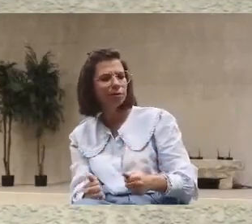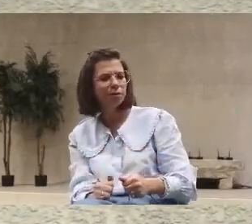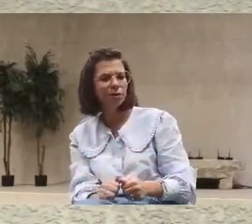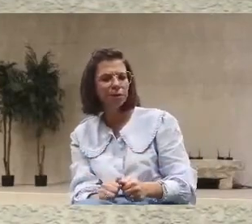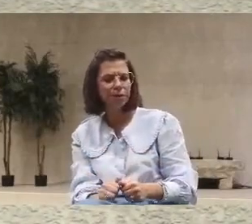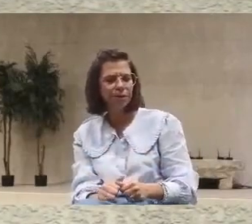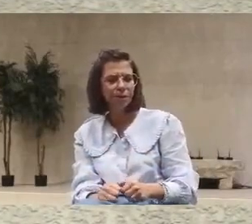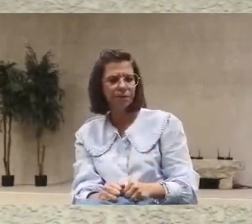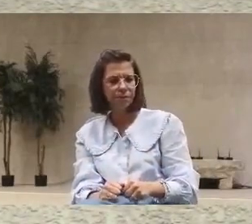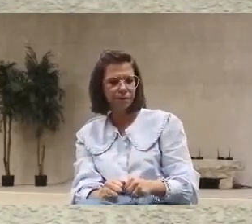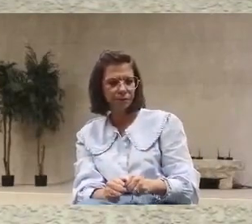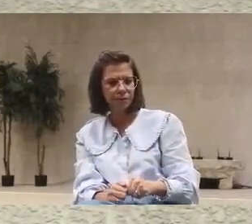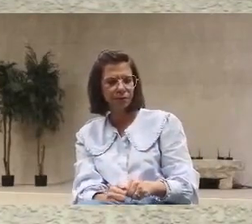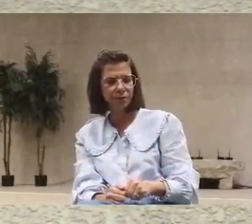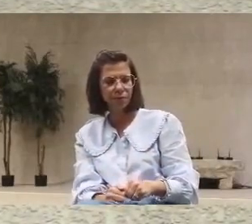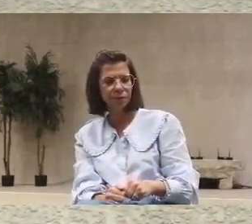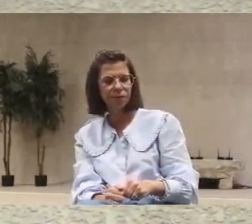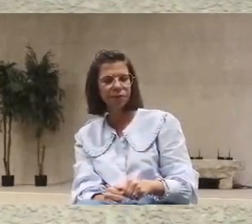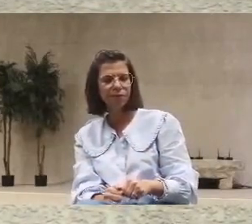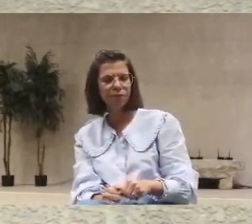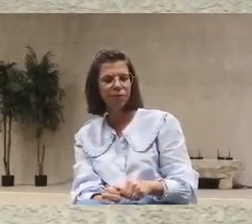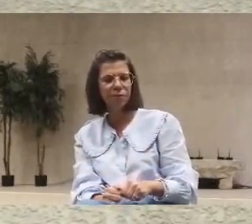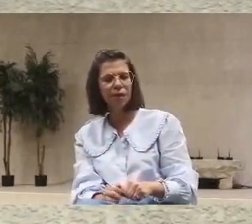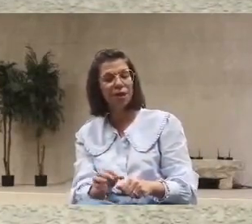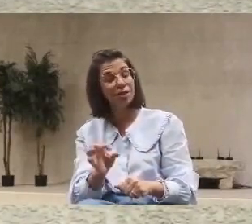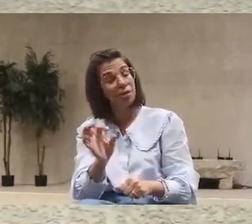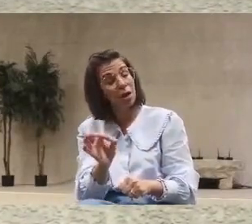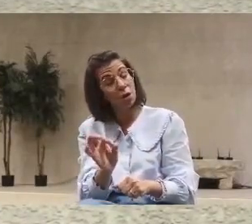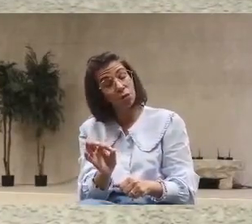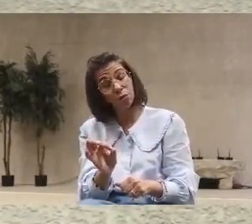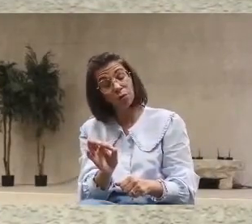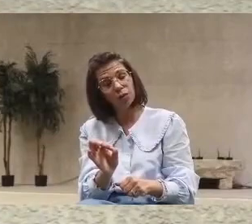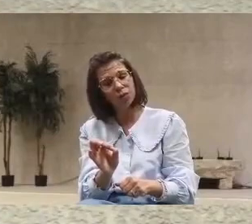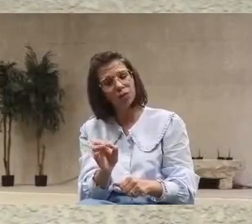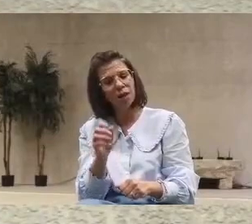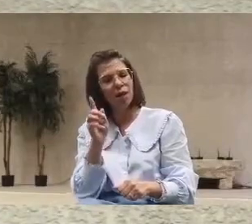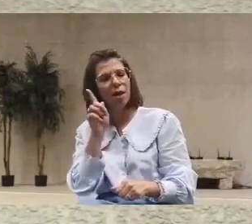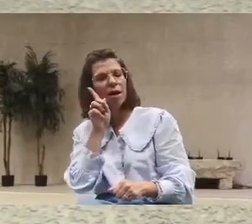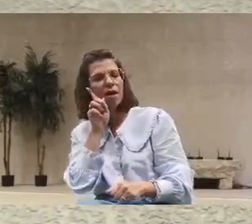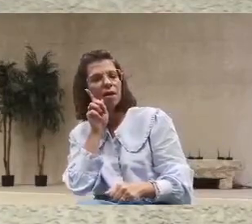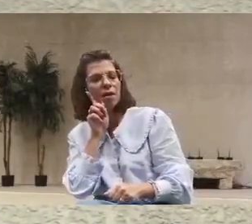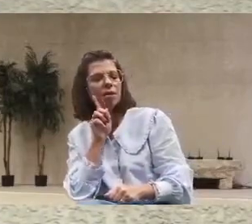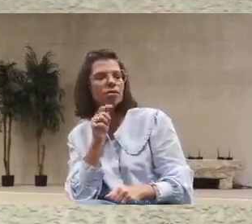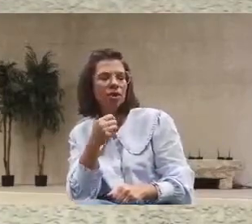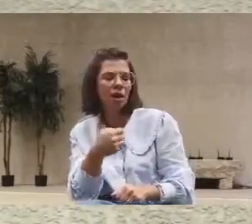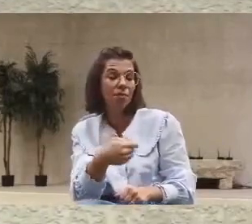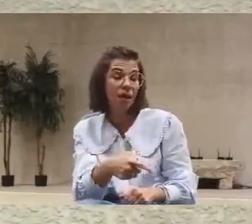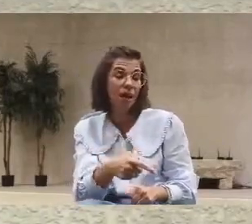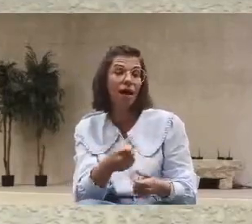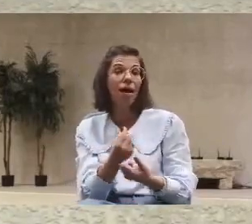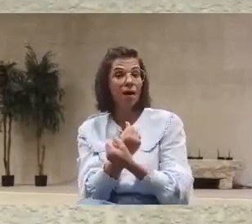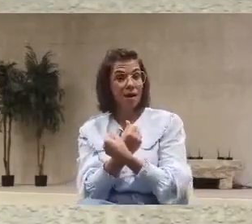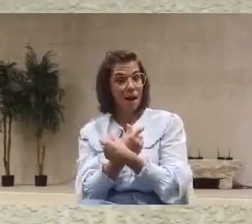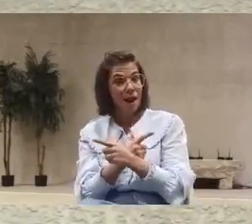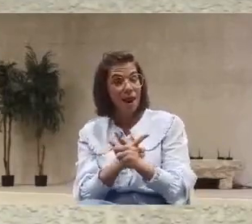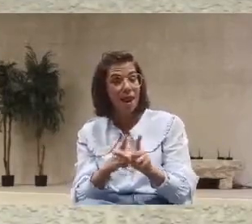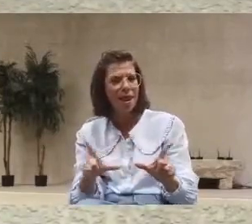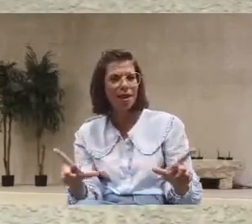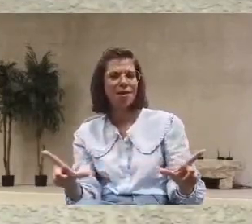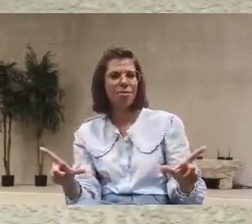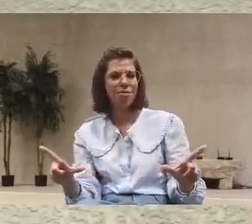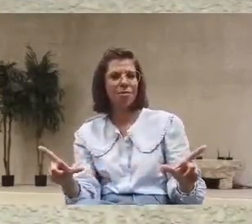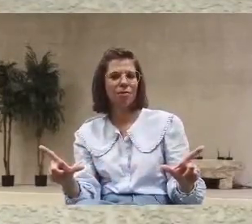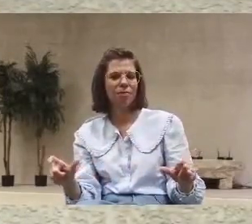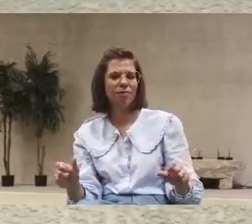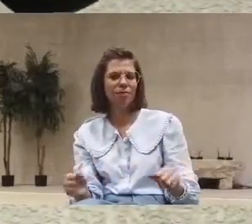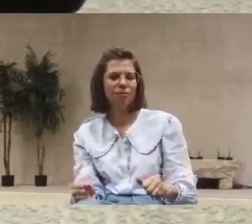prêchez le royaume de Dieu dans toute son intégralité et quelles que soient les difficultés que vous rencontrerez que